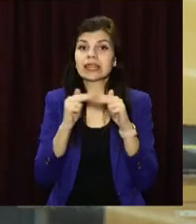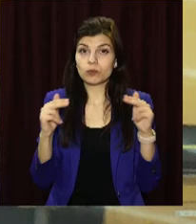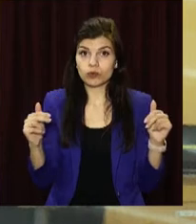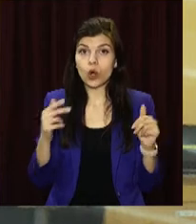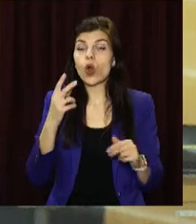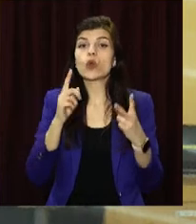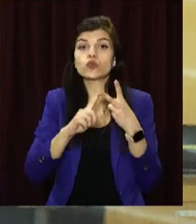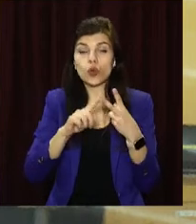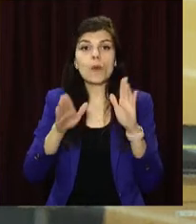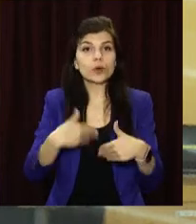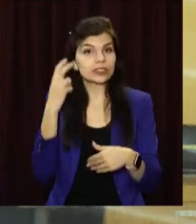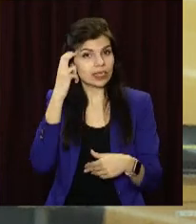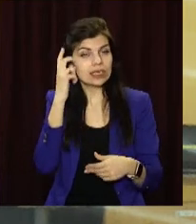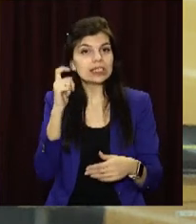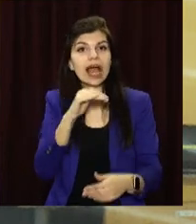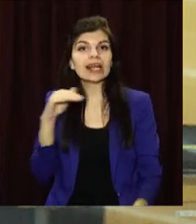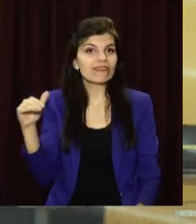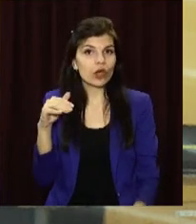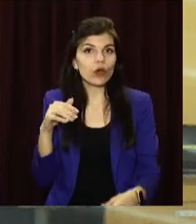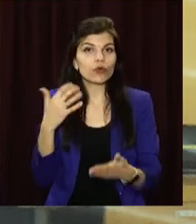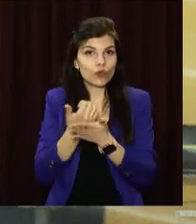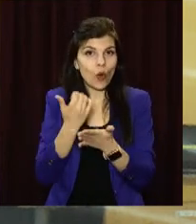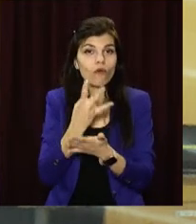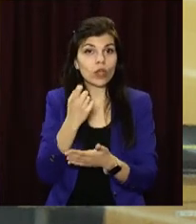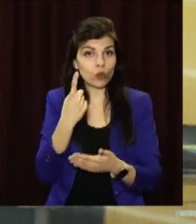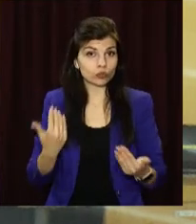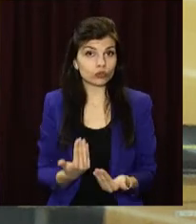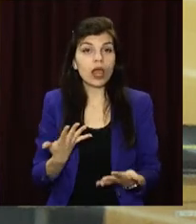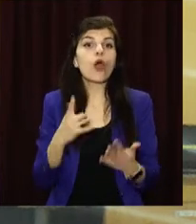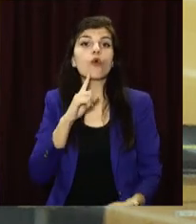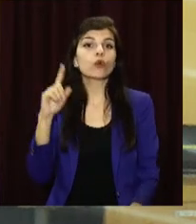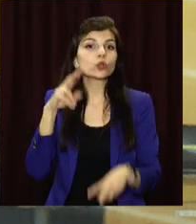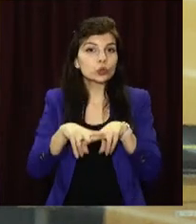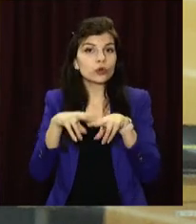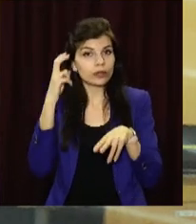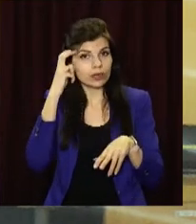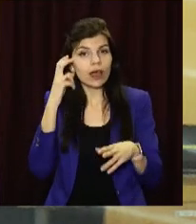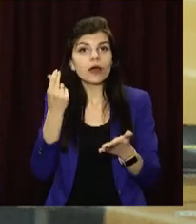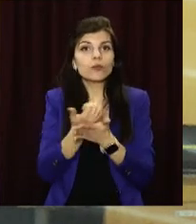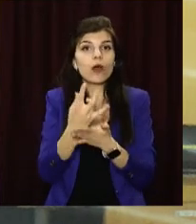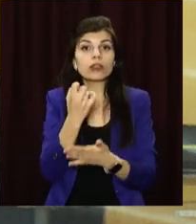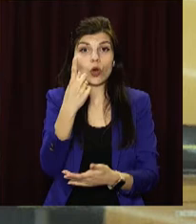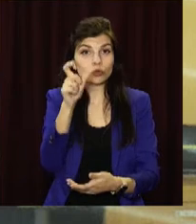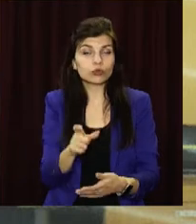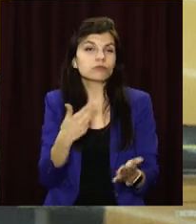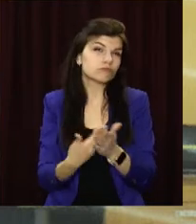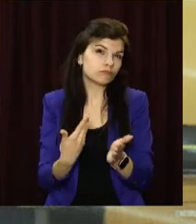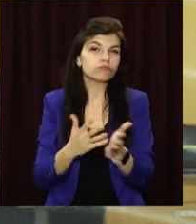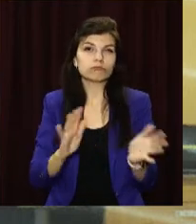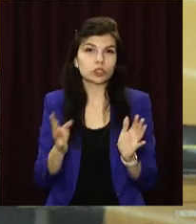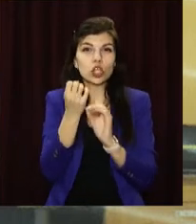Дніпропетровщина – друга після Києва за рівнем доходів на одного мешканця. Якщо торік у столиці прибуток на одну людину складав